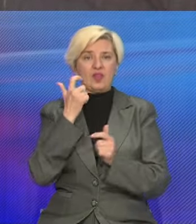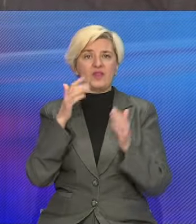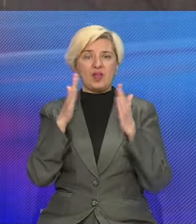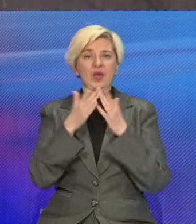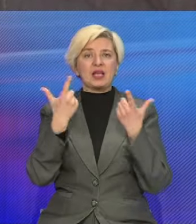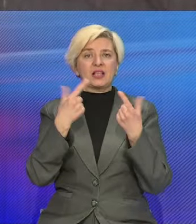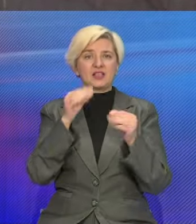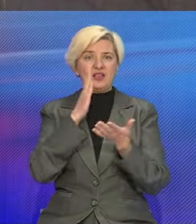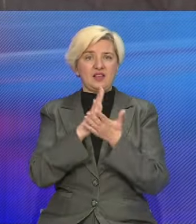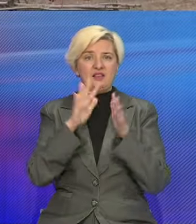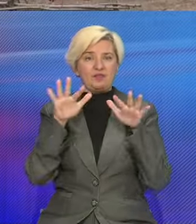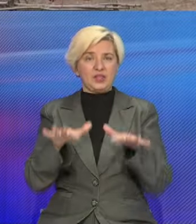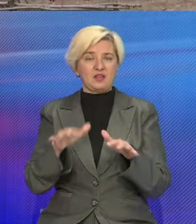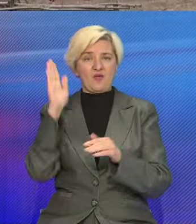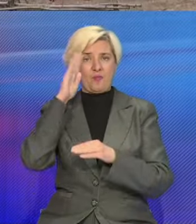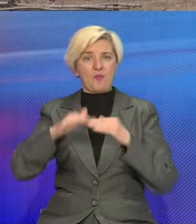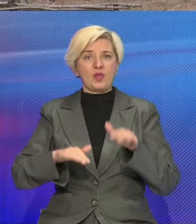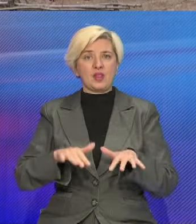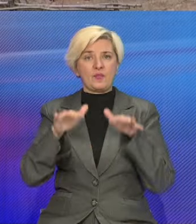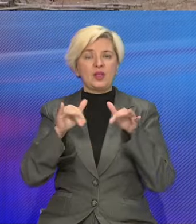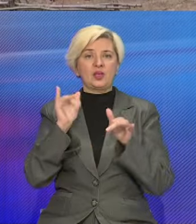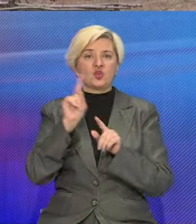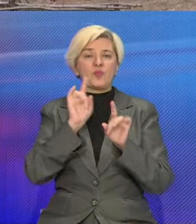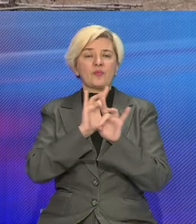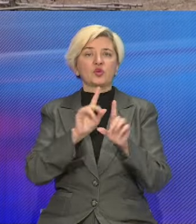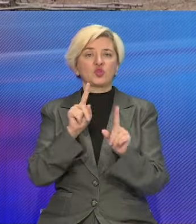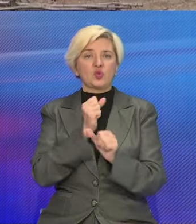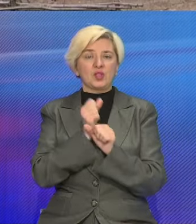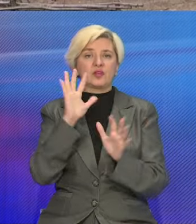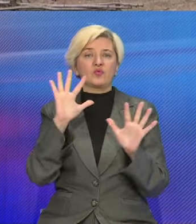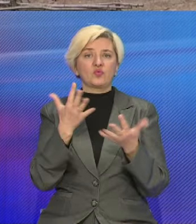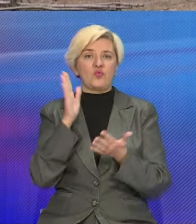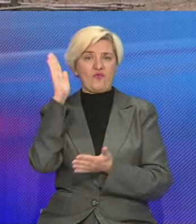підтопленья, ка прослумачить, що робить, коли водам підземні наступлений.